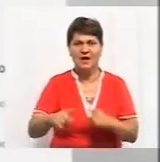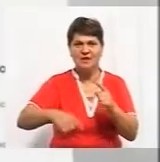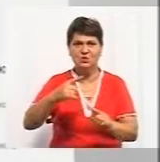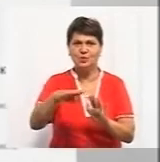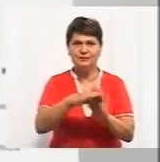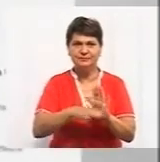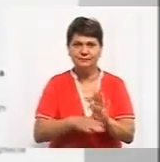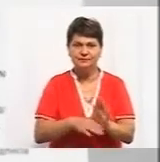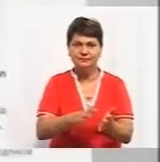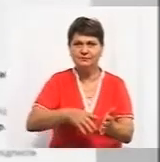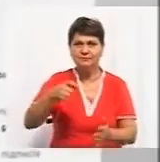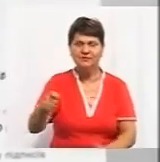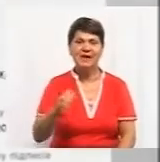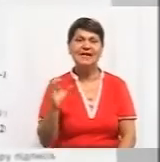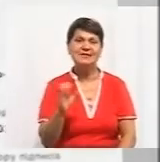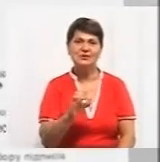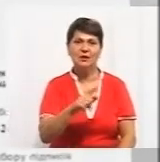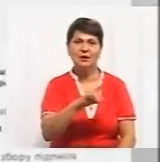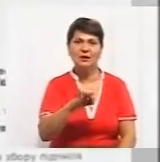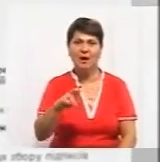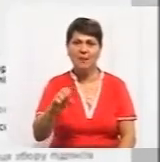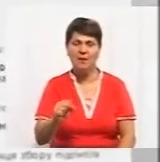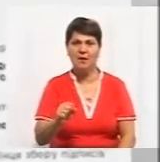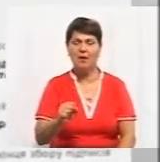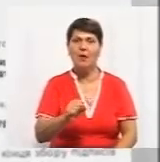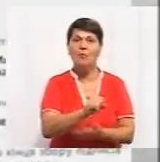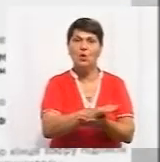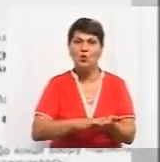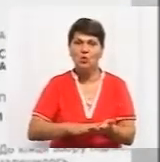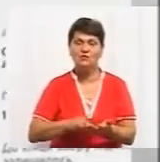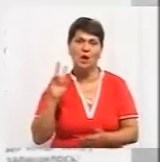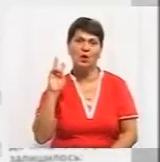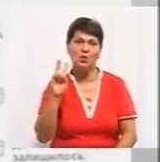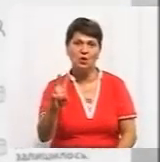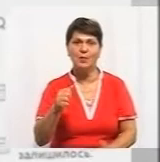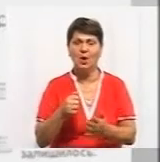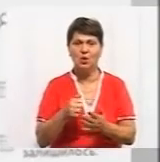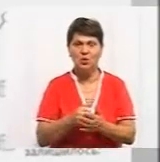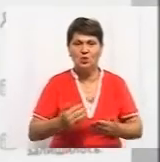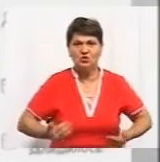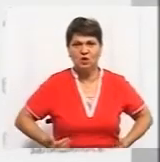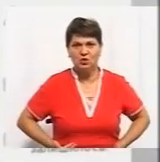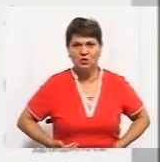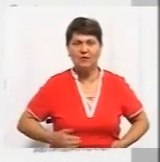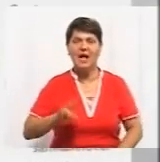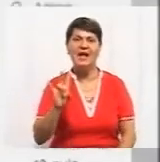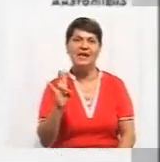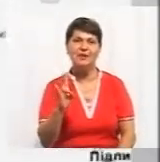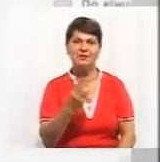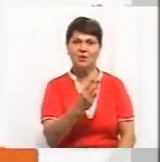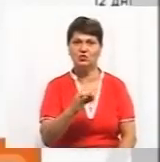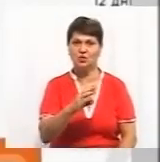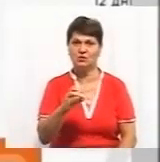Юлія Сидоренко-Храпа зареєструвала петицію щодо продовження руху тролейбусів до житлового комплексу на Немирівському